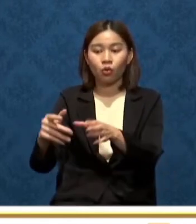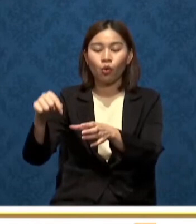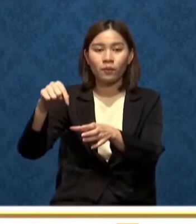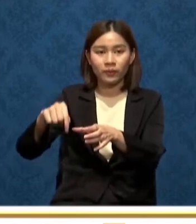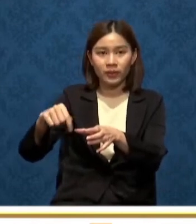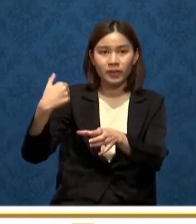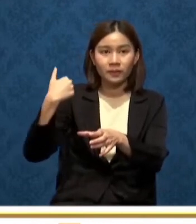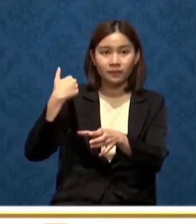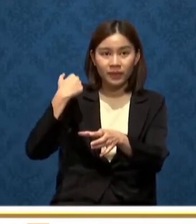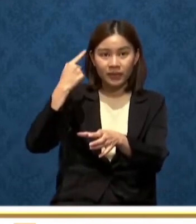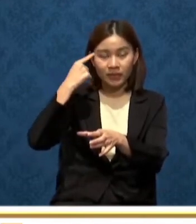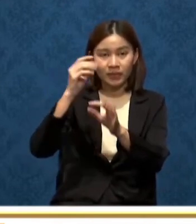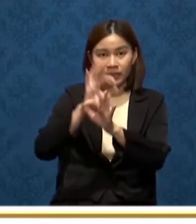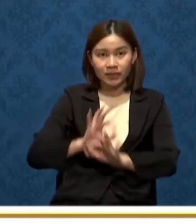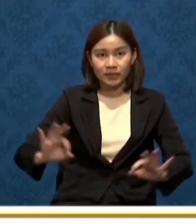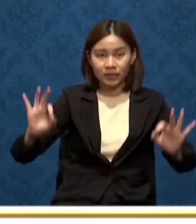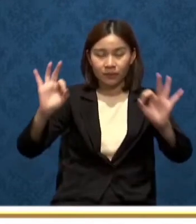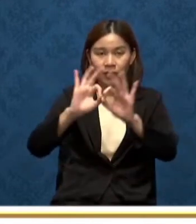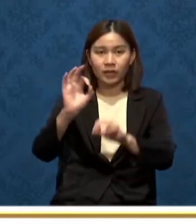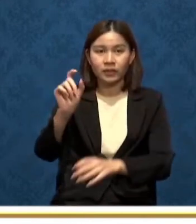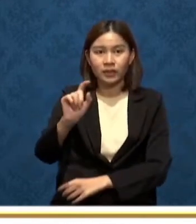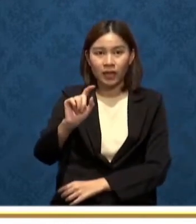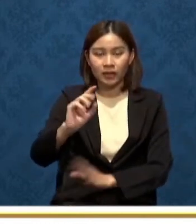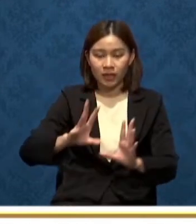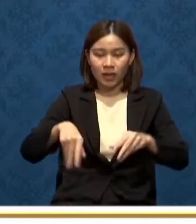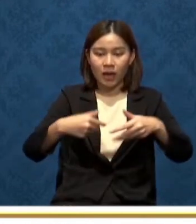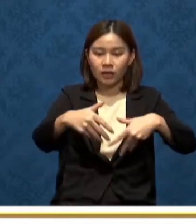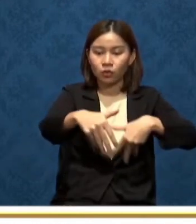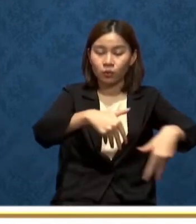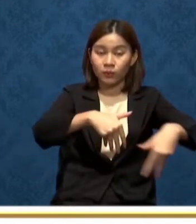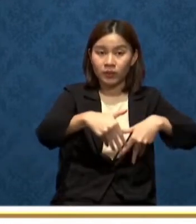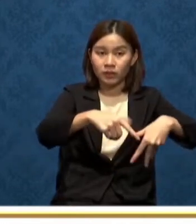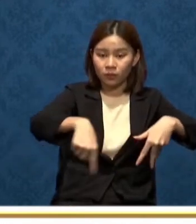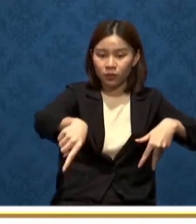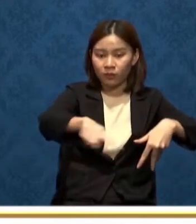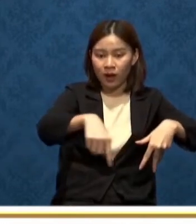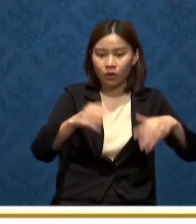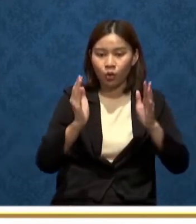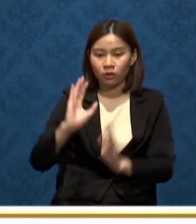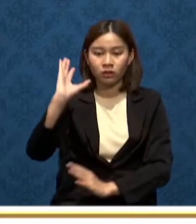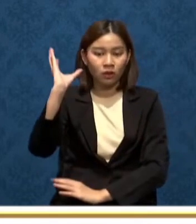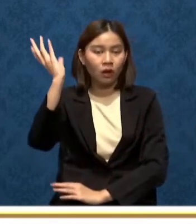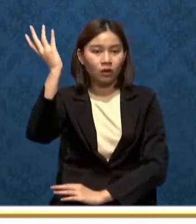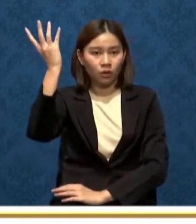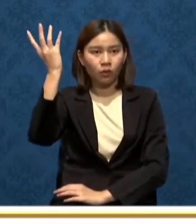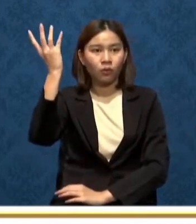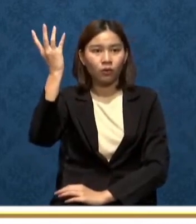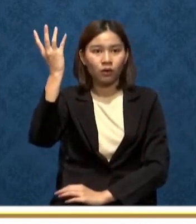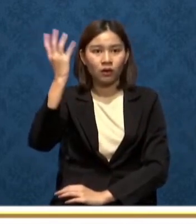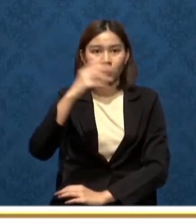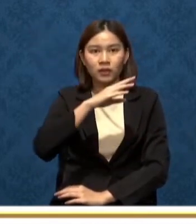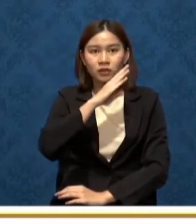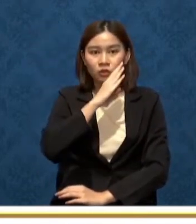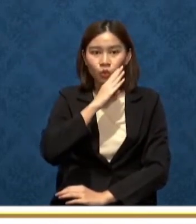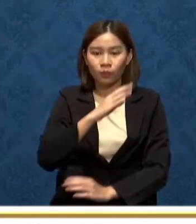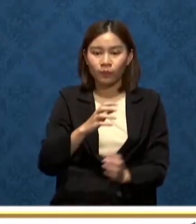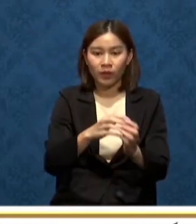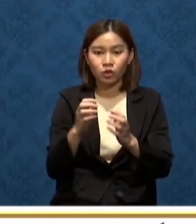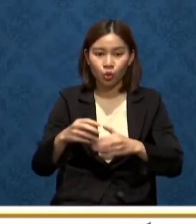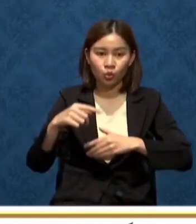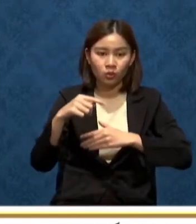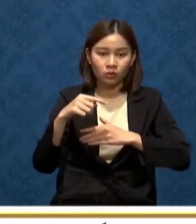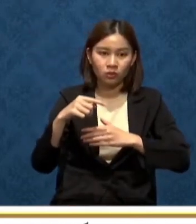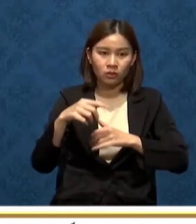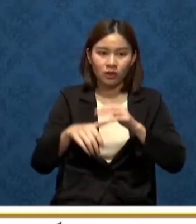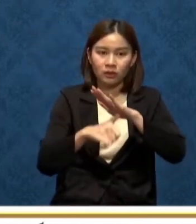พัธะสำคัญที่ทั้งให้กับพนประชาชน และคนทั้งโลกว่าการละเมื่อสิธมชนในประเทศไทยนั้น